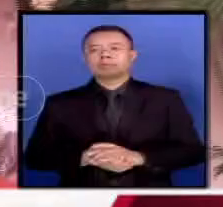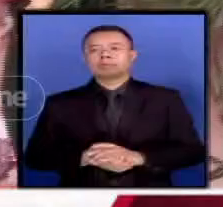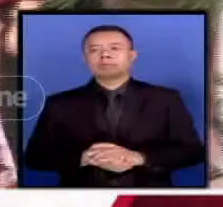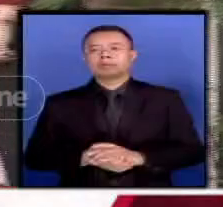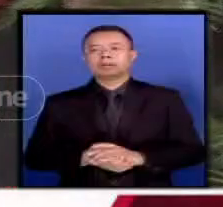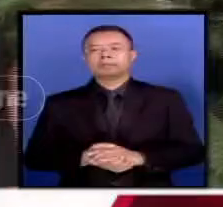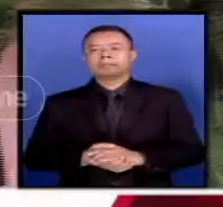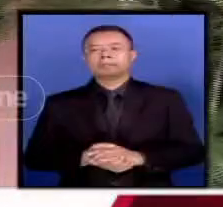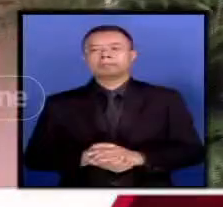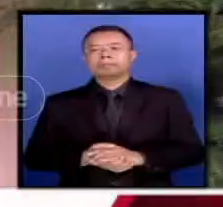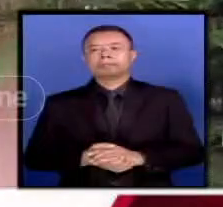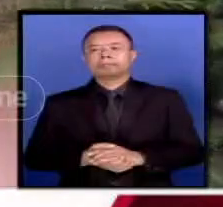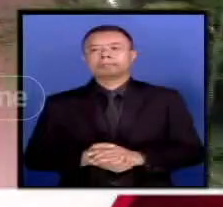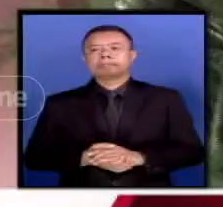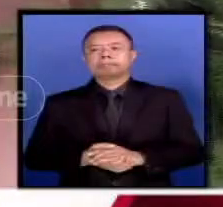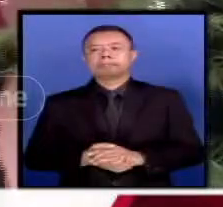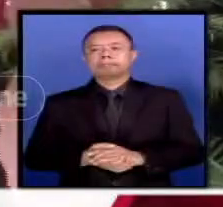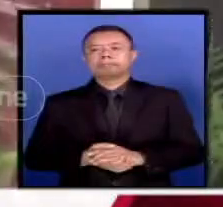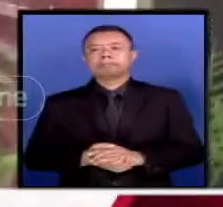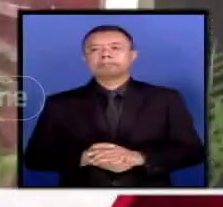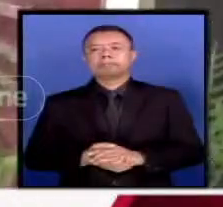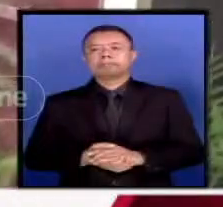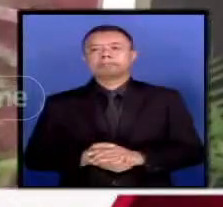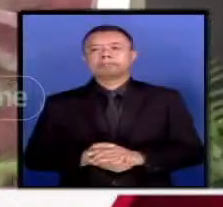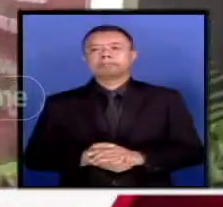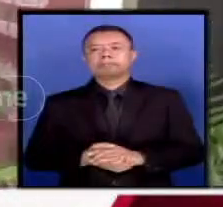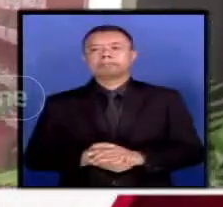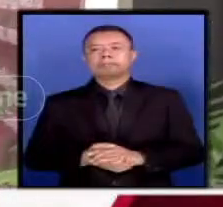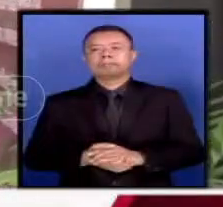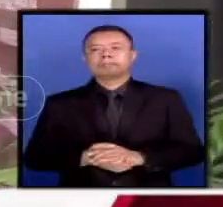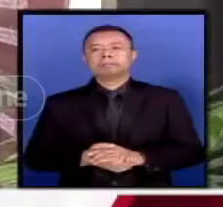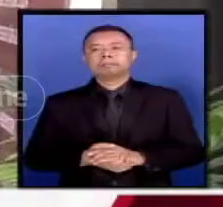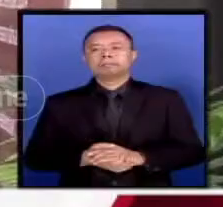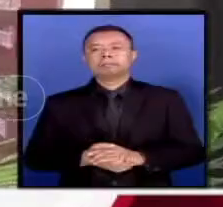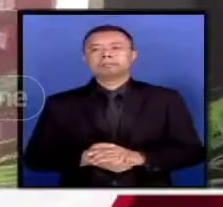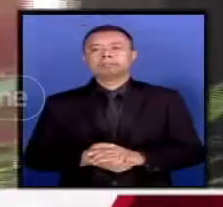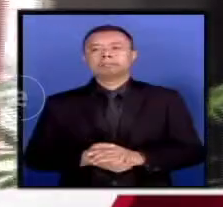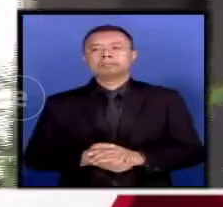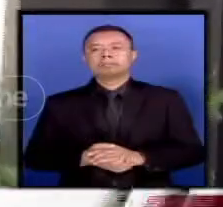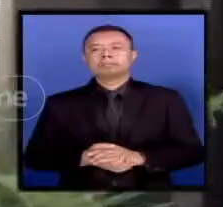Selama space yang masih kosong.